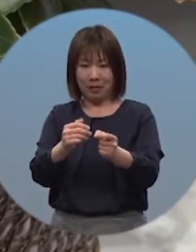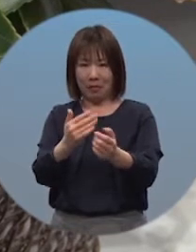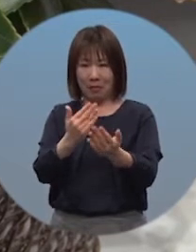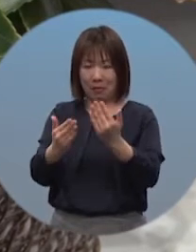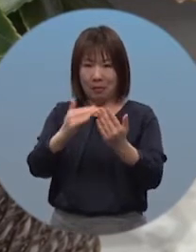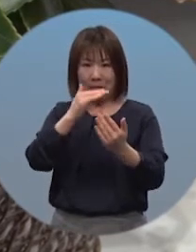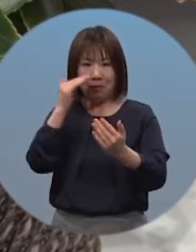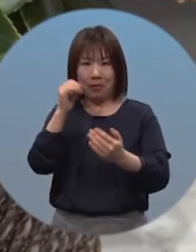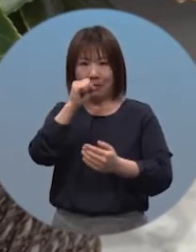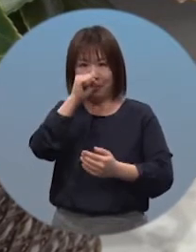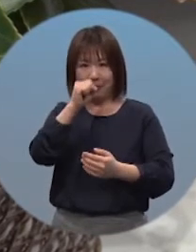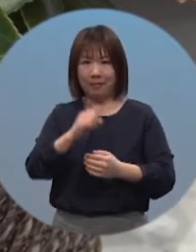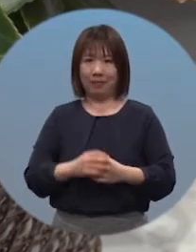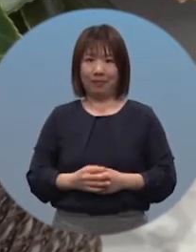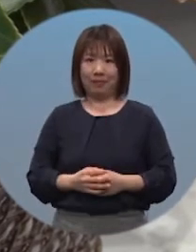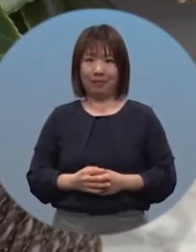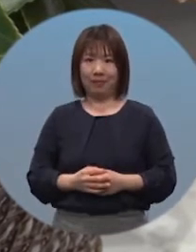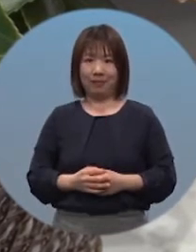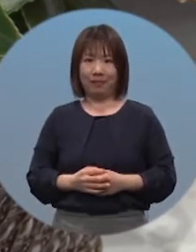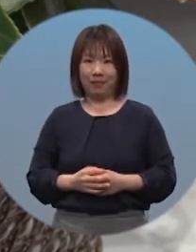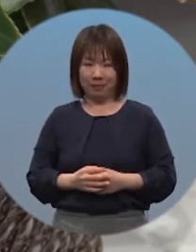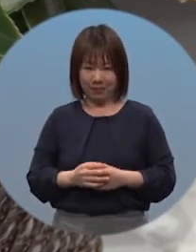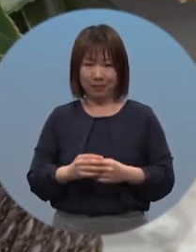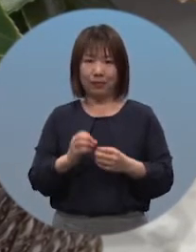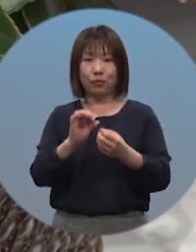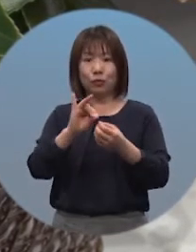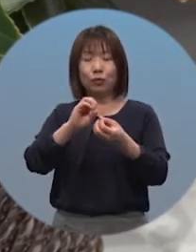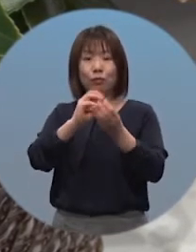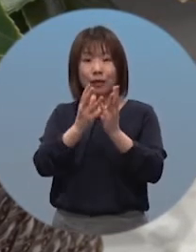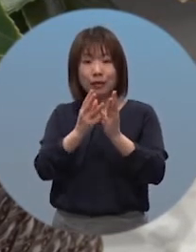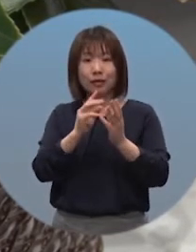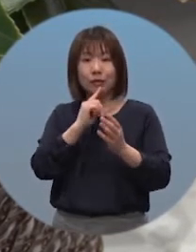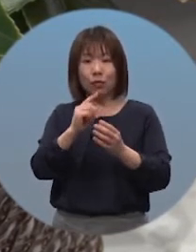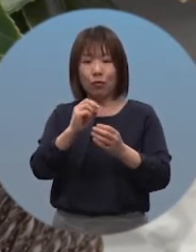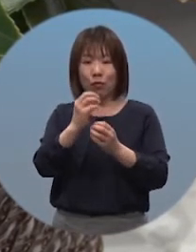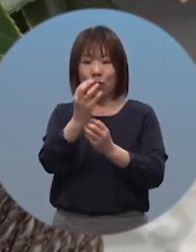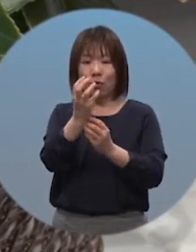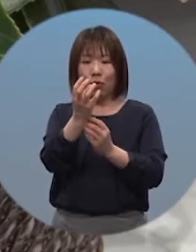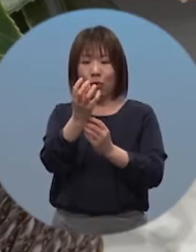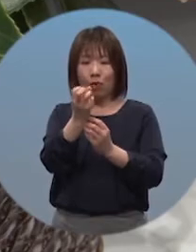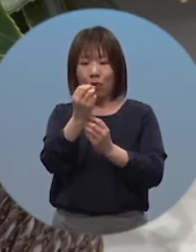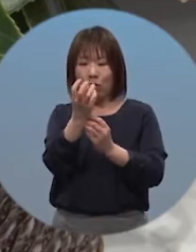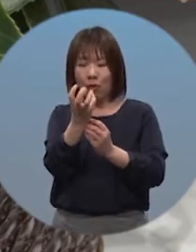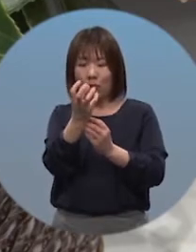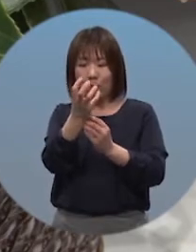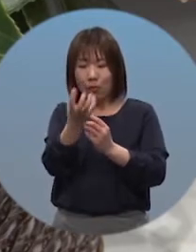ラインポロッと落ちるところがなんともめっさたないけど